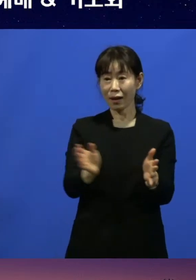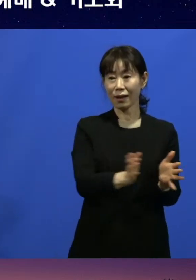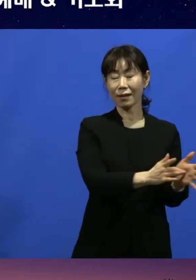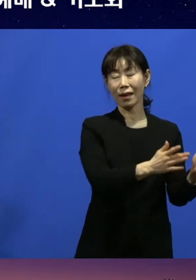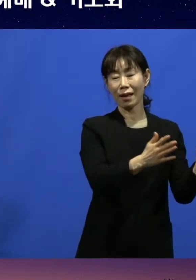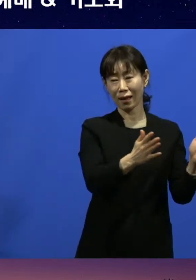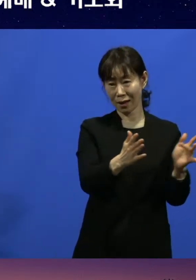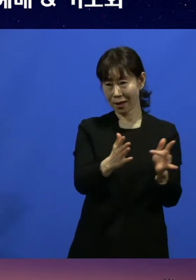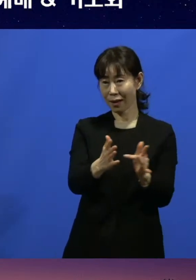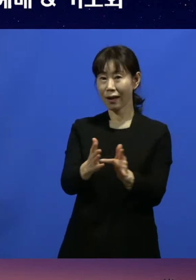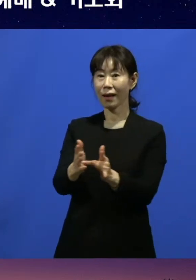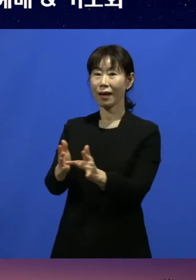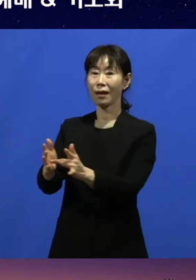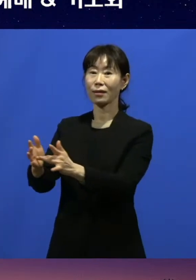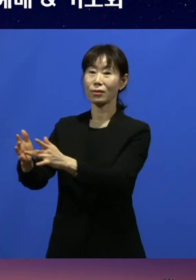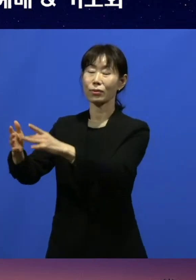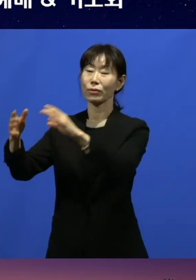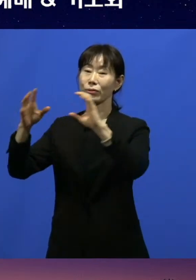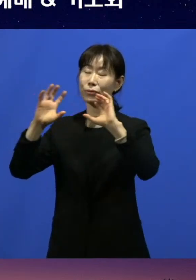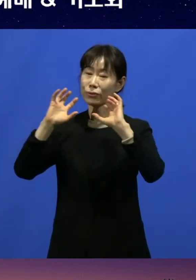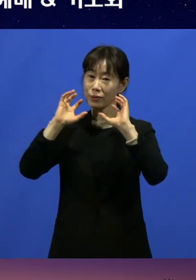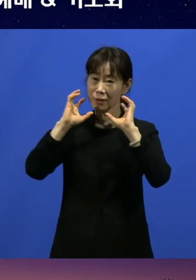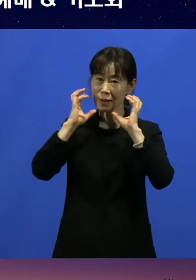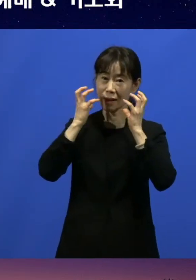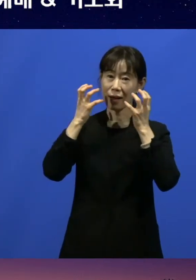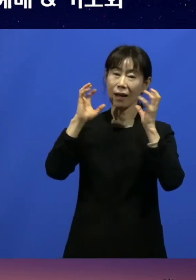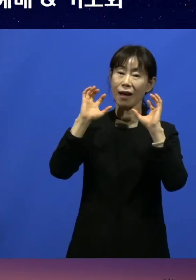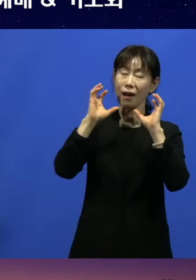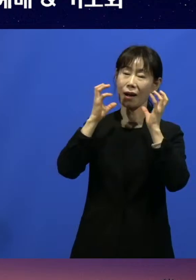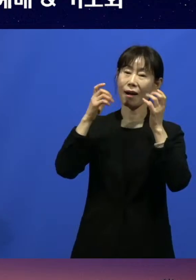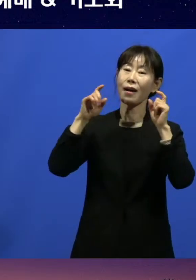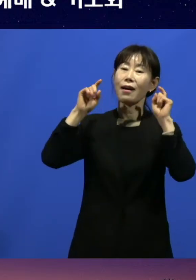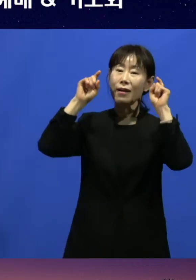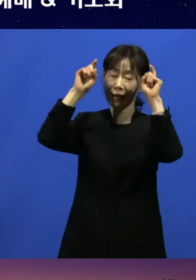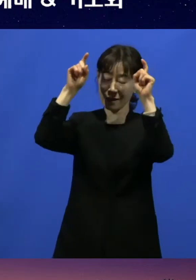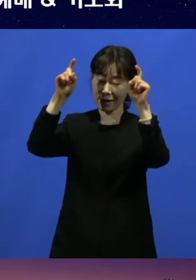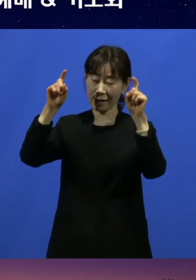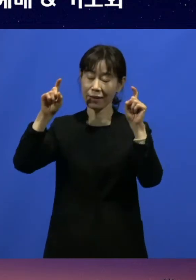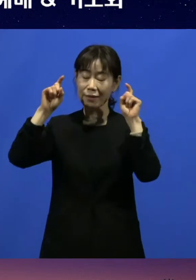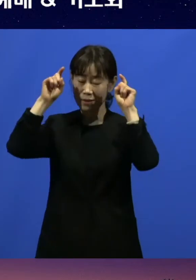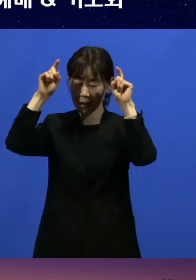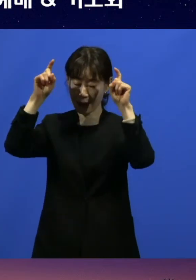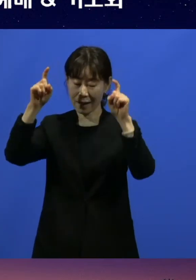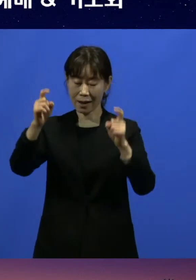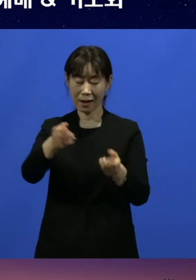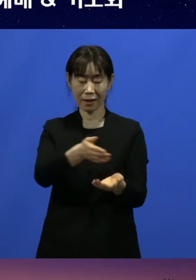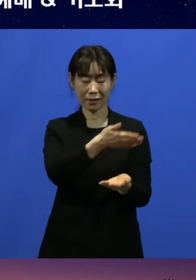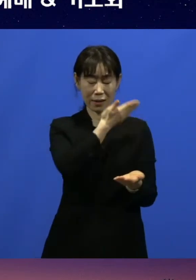것, 예수 어린